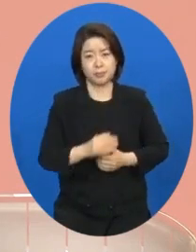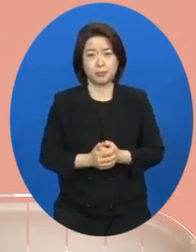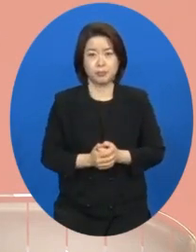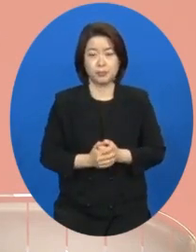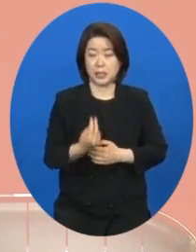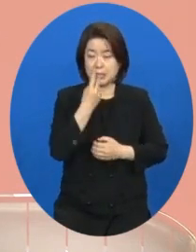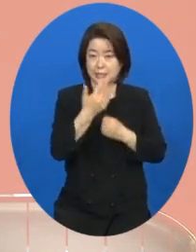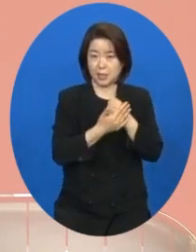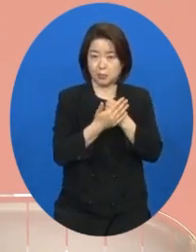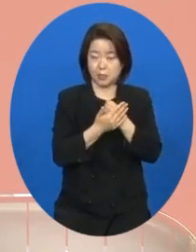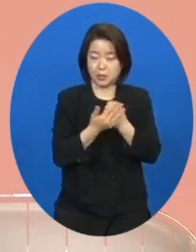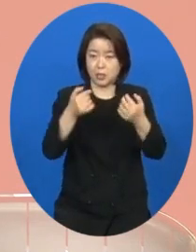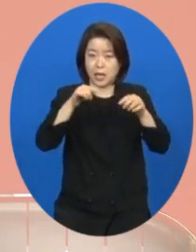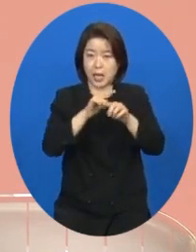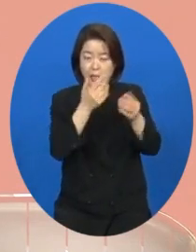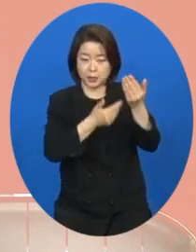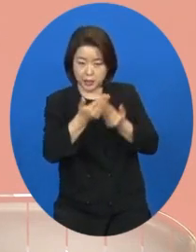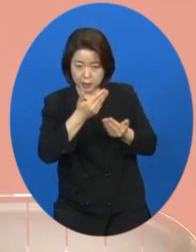생명의 은혜를 함께